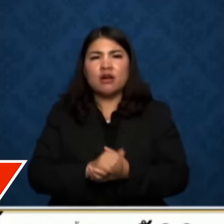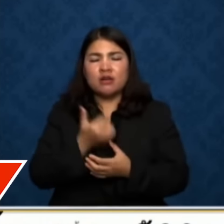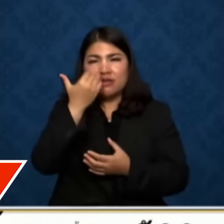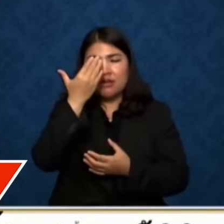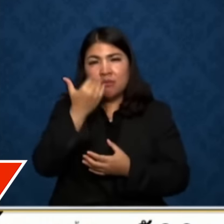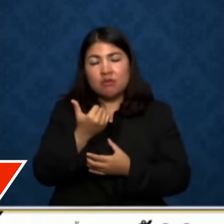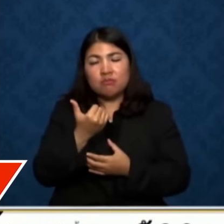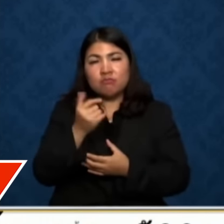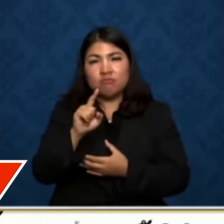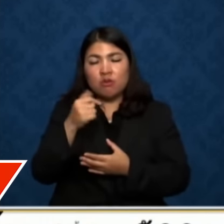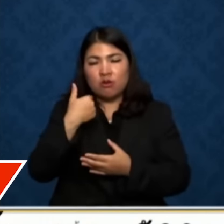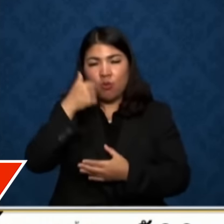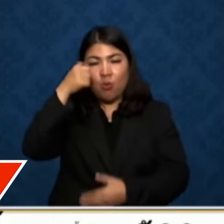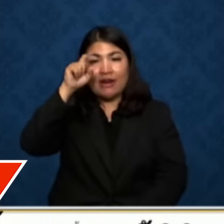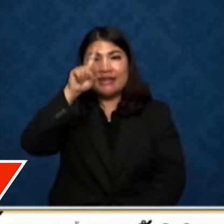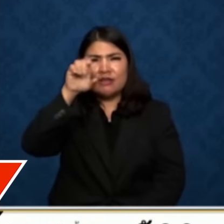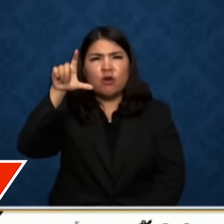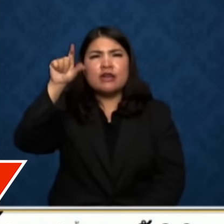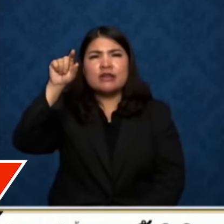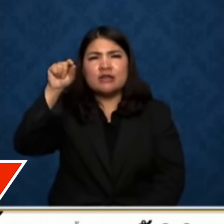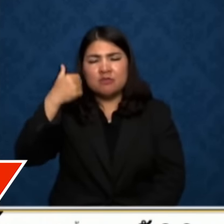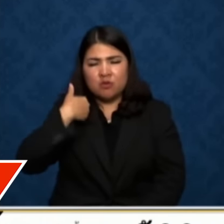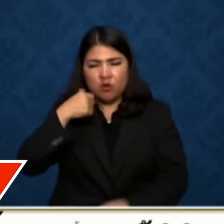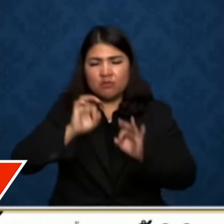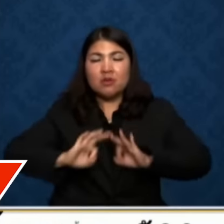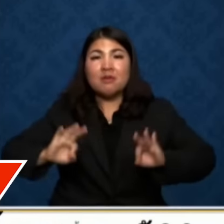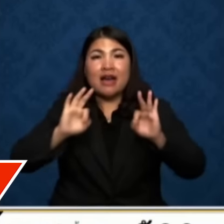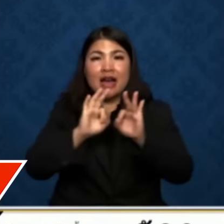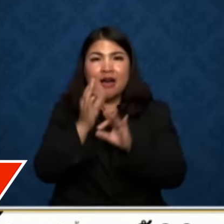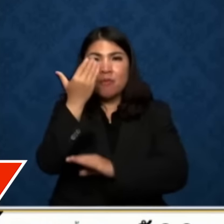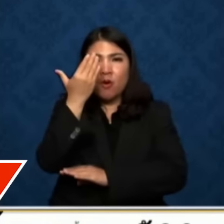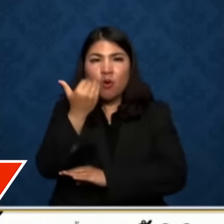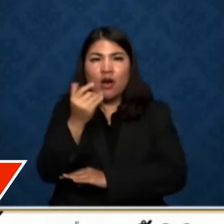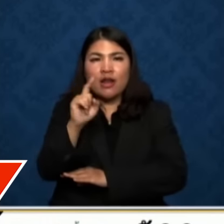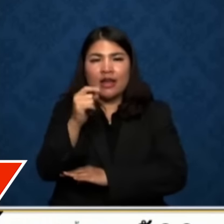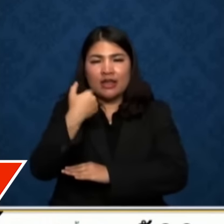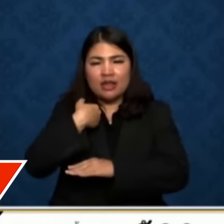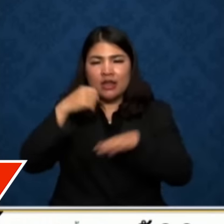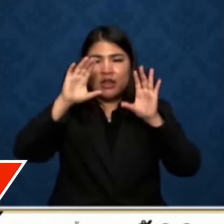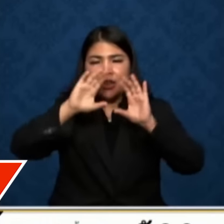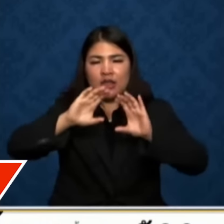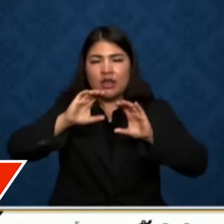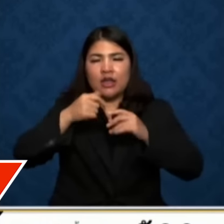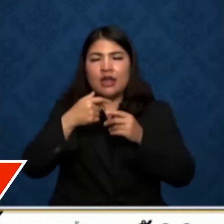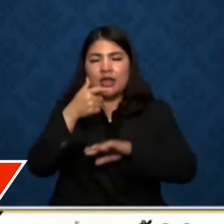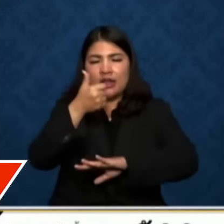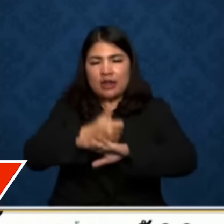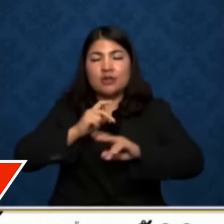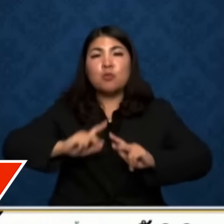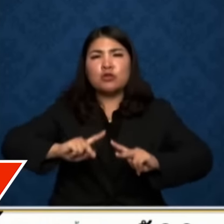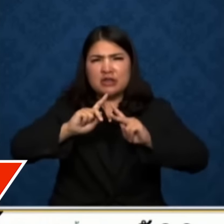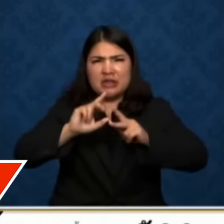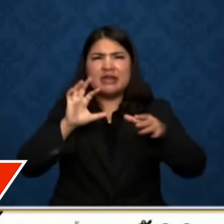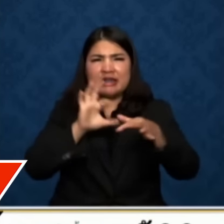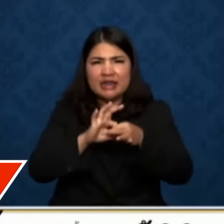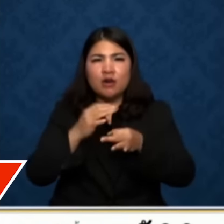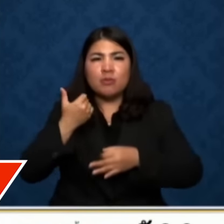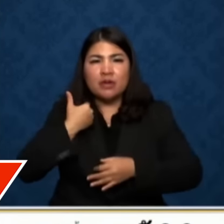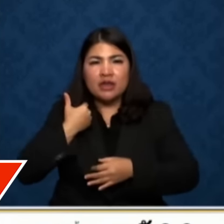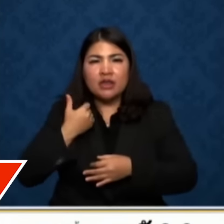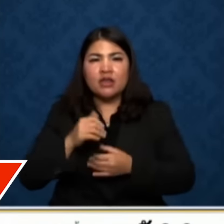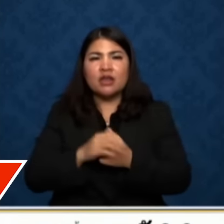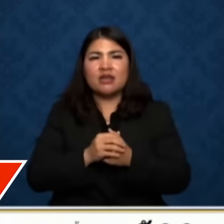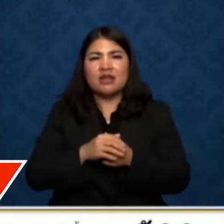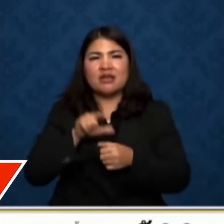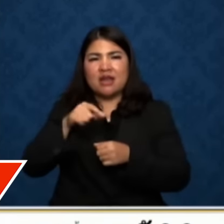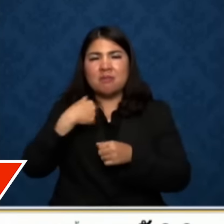า120วันนี้มีความสำคัญครับเพราะท่านรัฐมนตรีมีส่วนเกี่ยวข้องใน120วันเดี๋ยวผมจะว่าต่อไปแต่ท่านมาแถลงดี